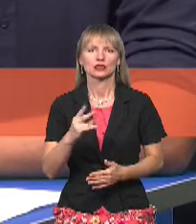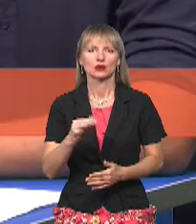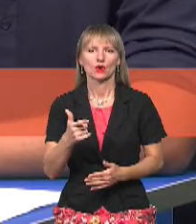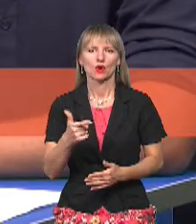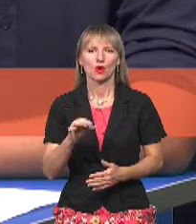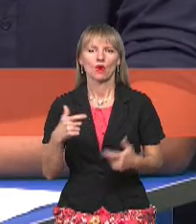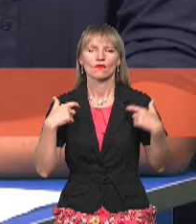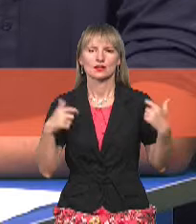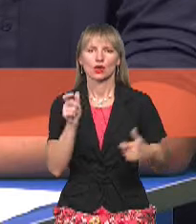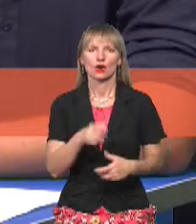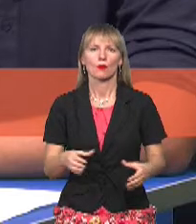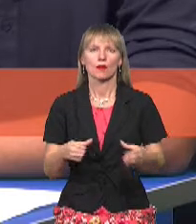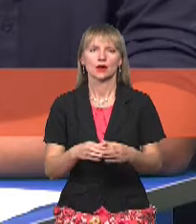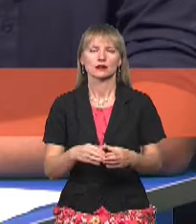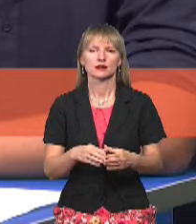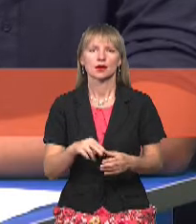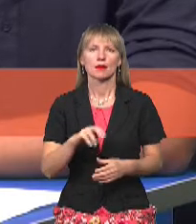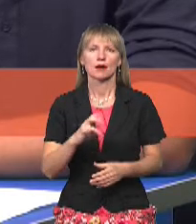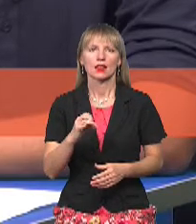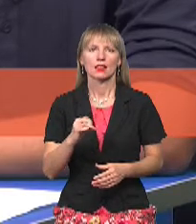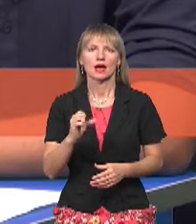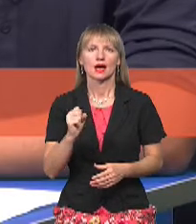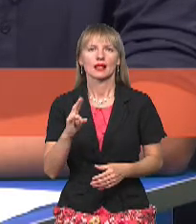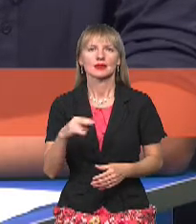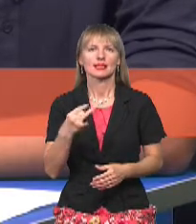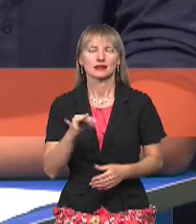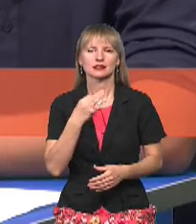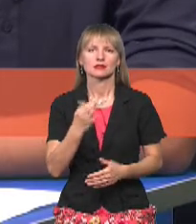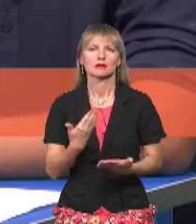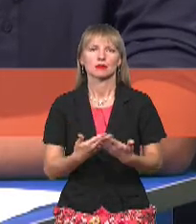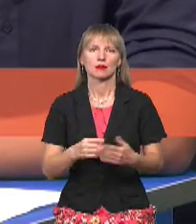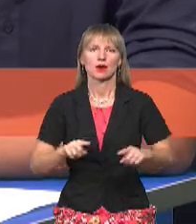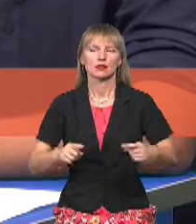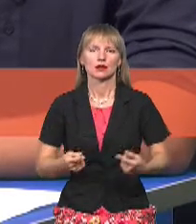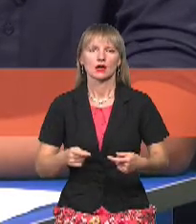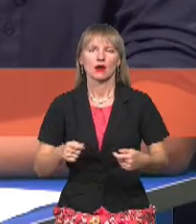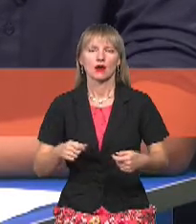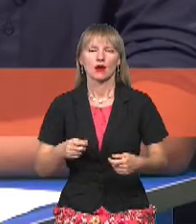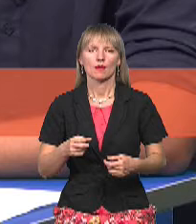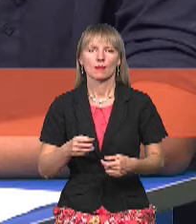Пане Андрію, скажіть, а, наприклад, ось затримав правопорушника новий поліцейський офіцер